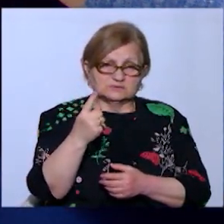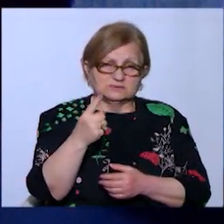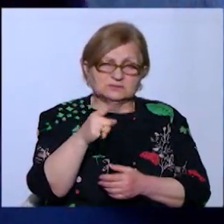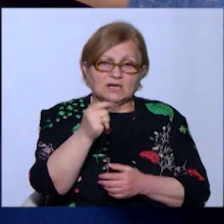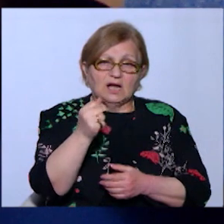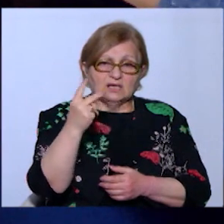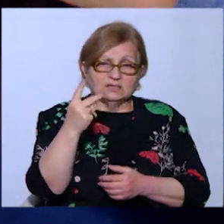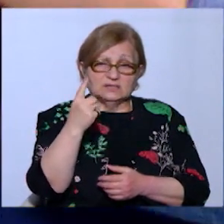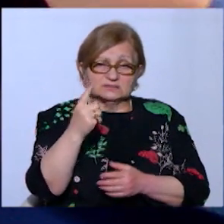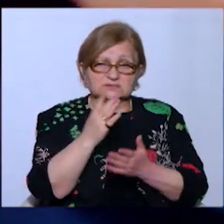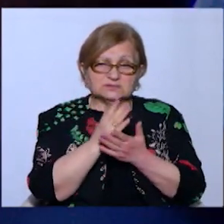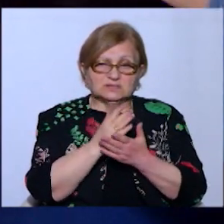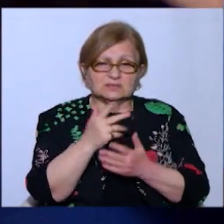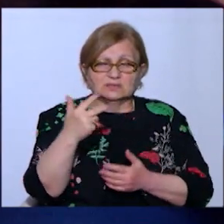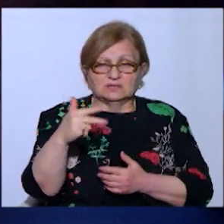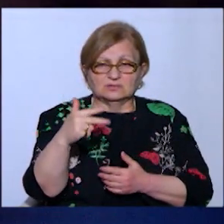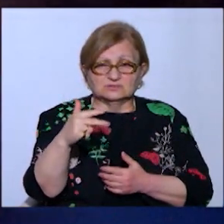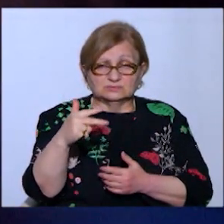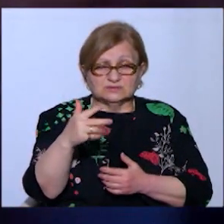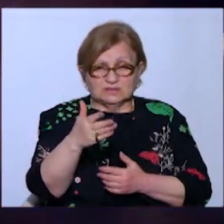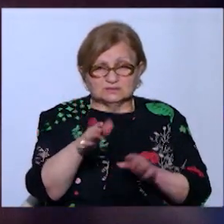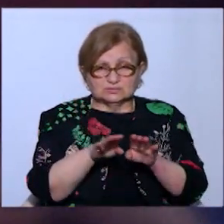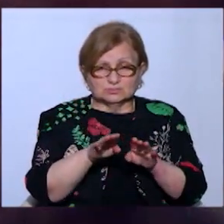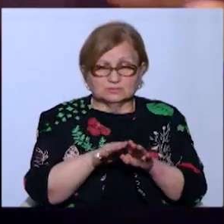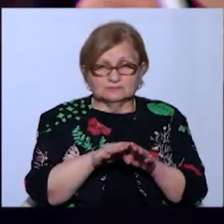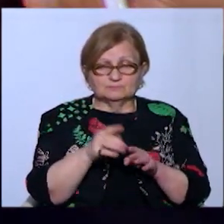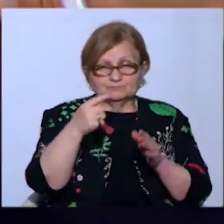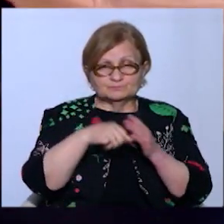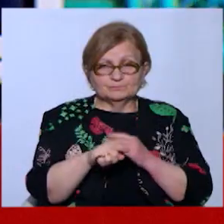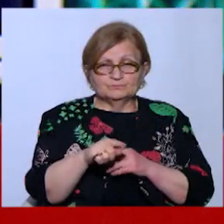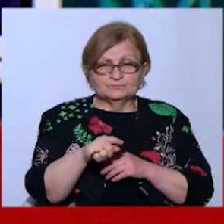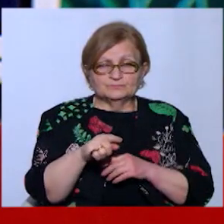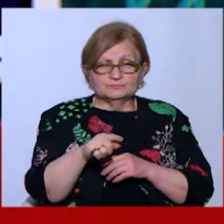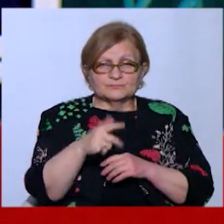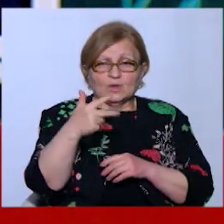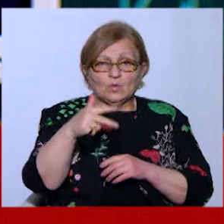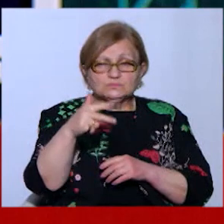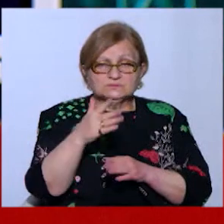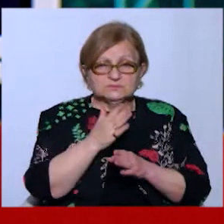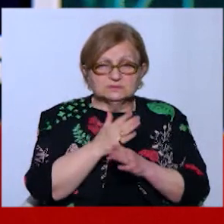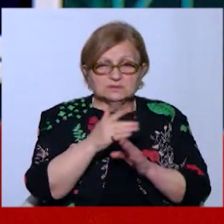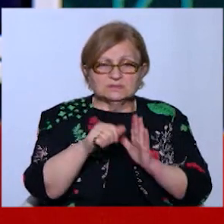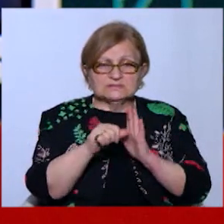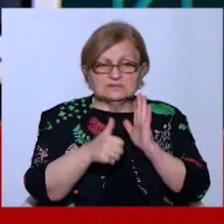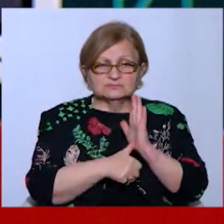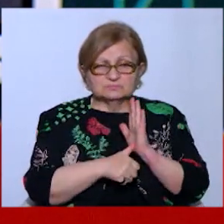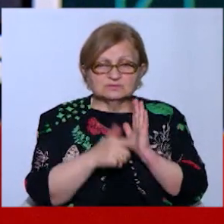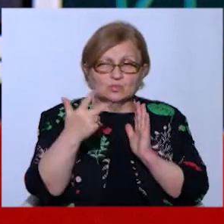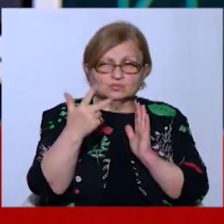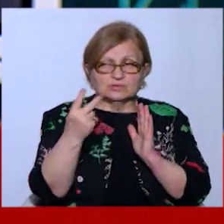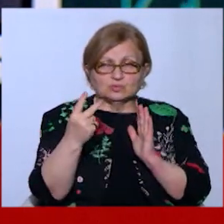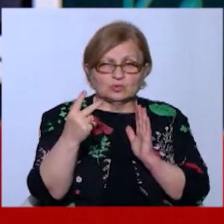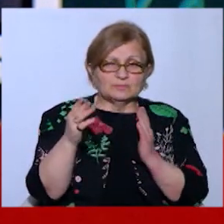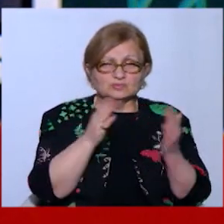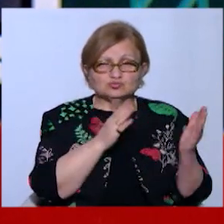რომელიც არის 30, ლოგარითმი 2-ის ფუძით 30-დან. მოგეხსენებათ, რომ ლოგარი 30 ეს არის 16 და 32 შორის, ესე